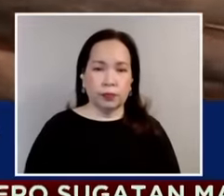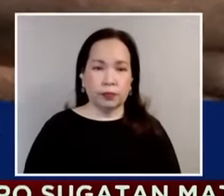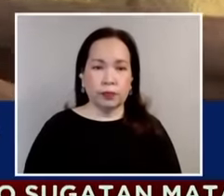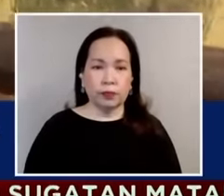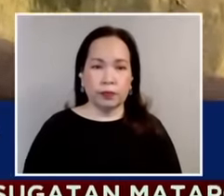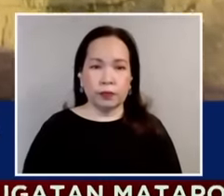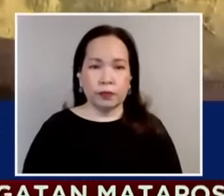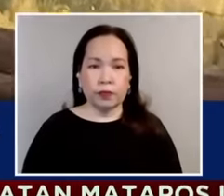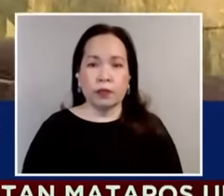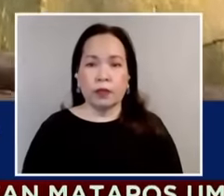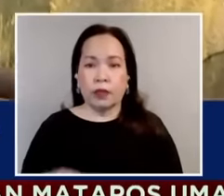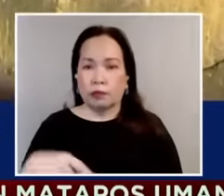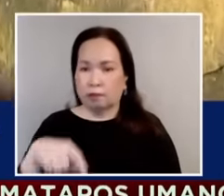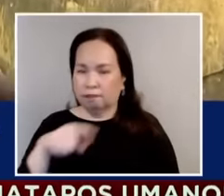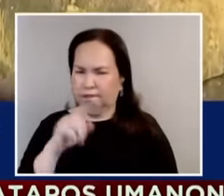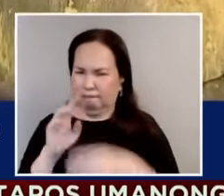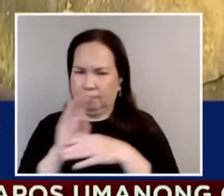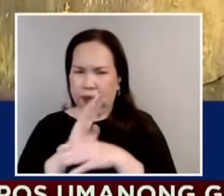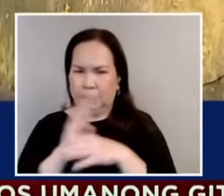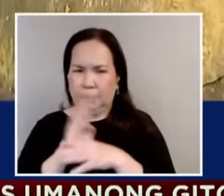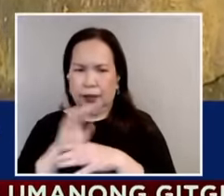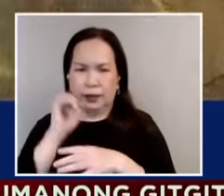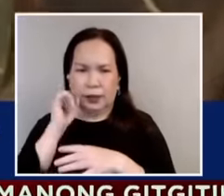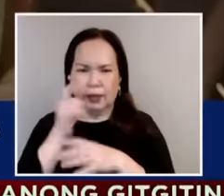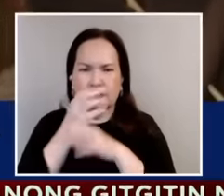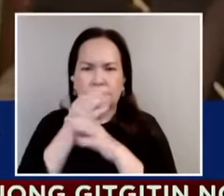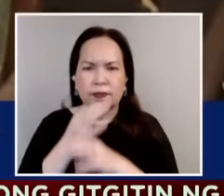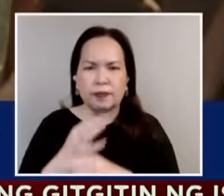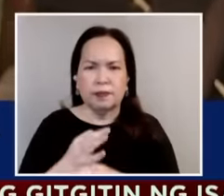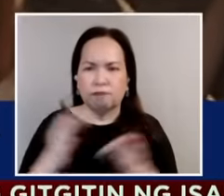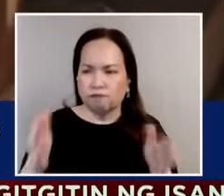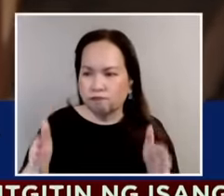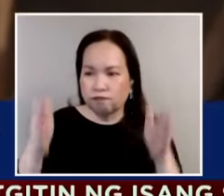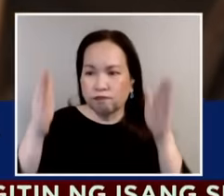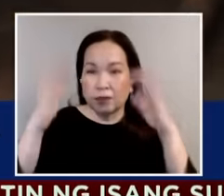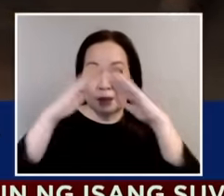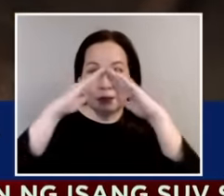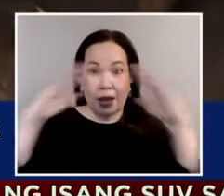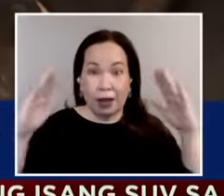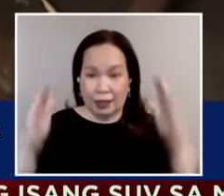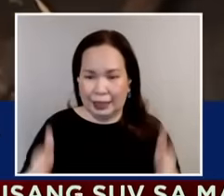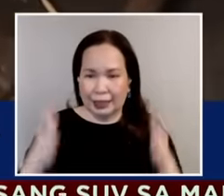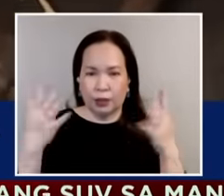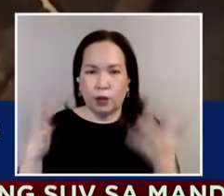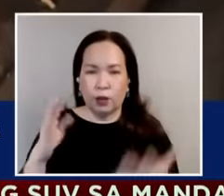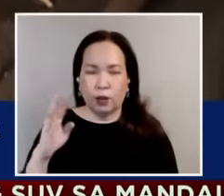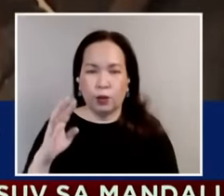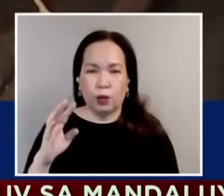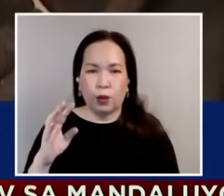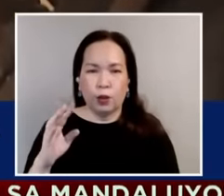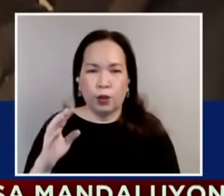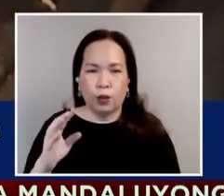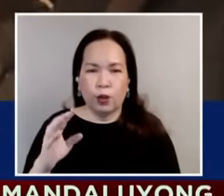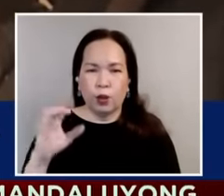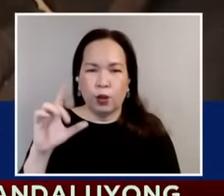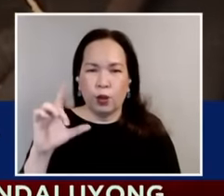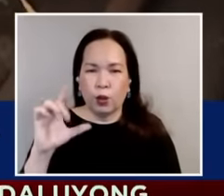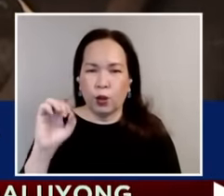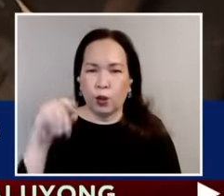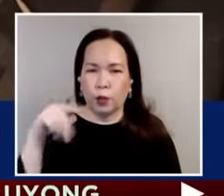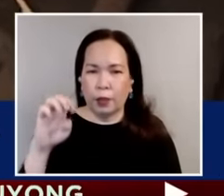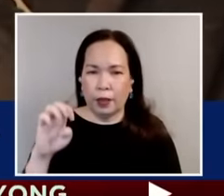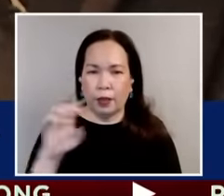Abala ang kapatid ni Melanie sa pagkukumpuni ng dingding ng kanilang bahay sa poblasyon ng bayan ng Lope de Vega, Northern